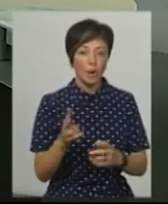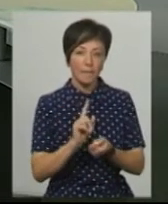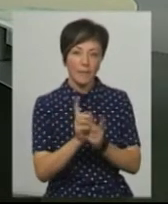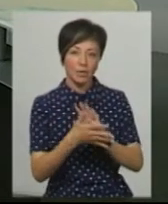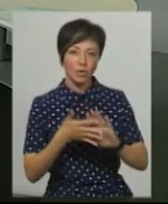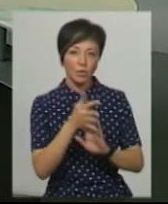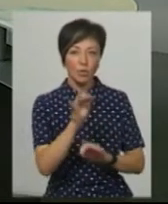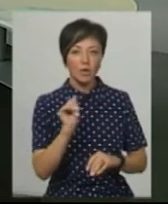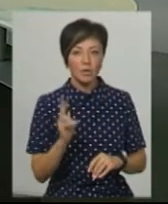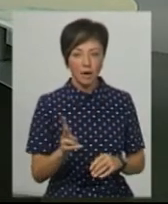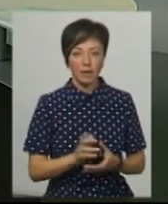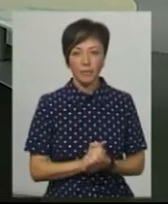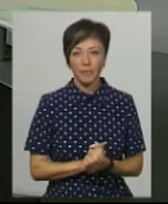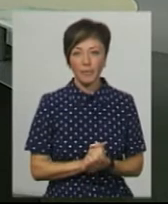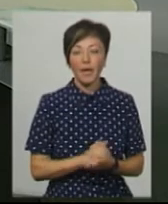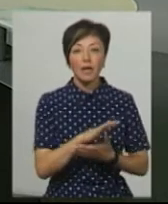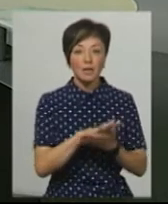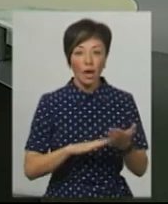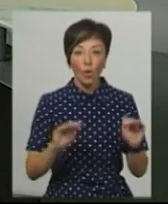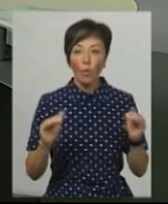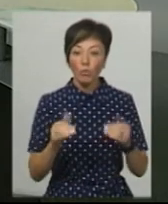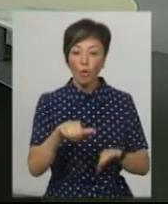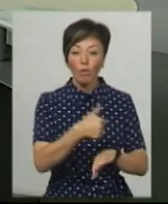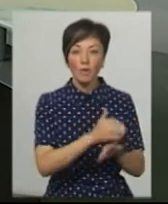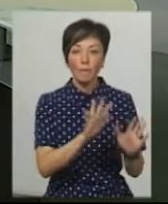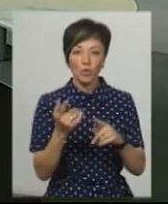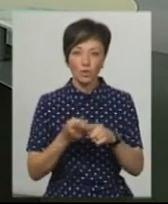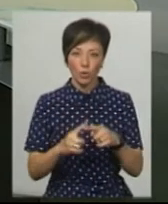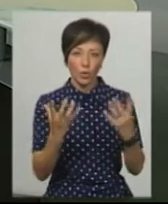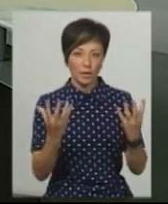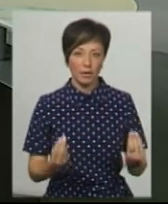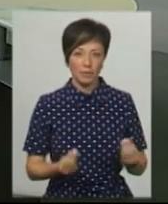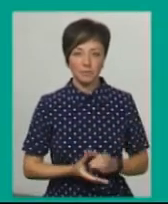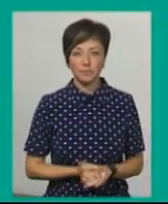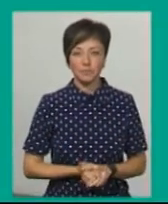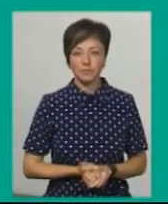На жесту мову перекладає Ольга Рибак. Далі коротко про головні події сьогодні.